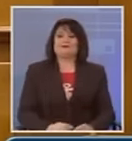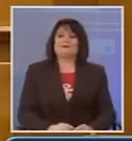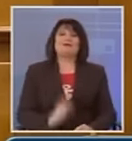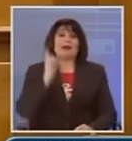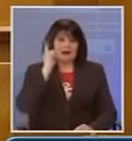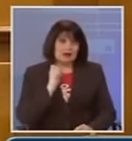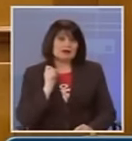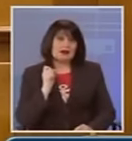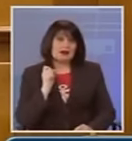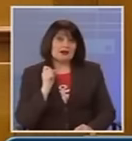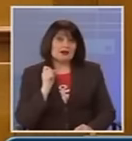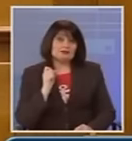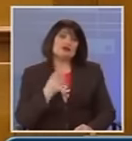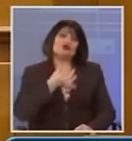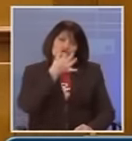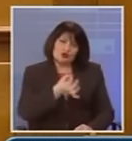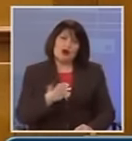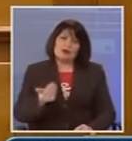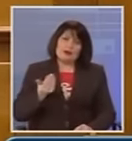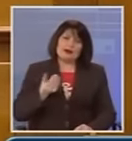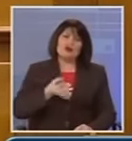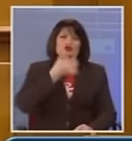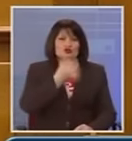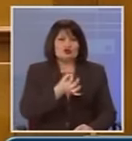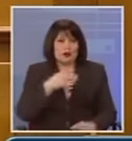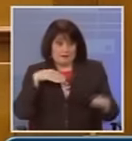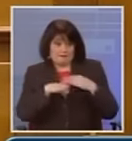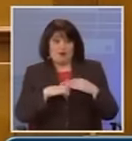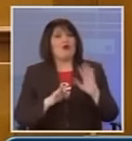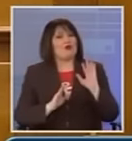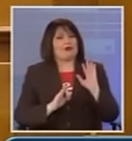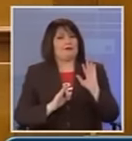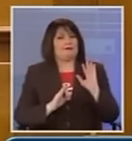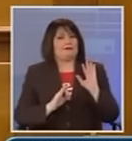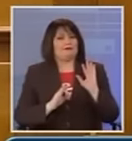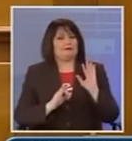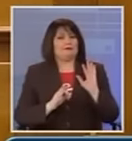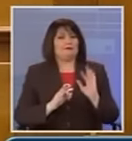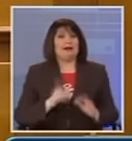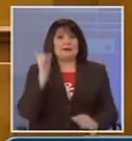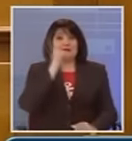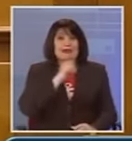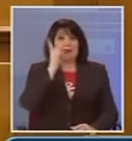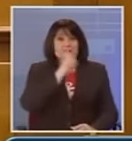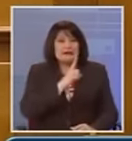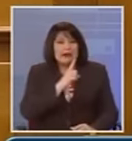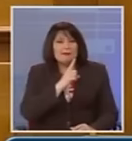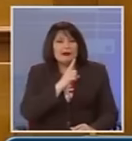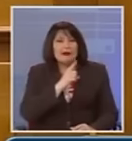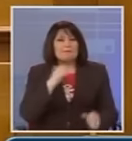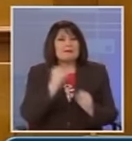ξέρετε κάτι, σας το λέω προκαταβολικά, αλλά δεν σας το λέω με αντιπαλότητα. Η συνέπεια στο ψέμα και την πλάνη, δηλαδή η